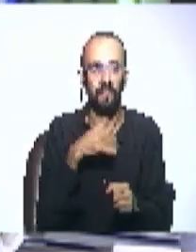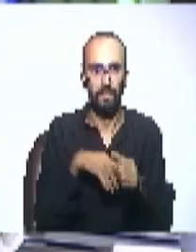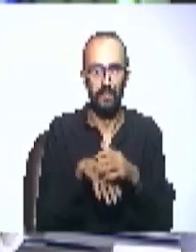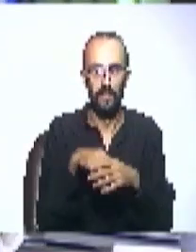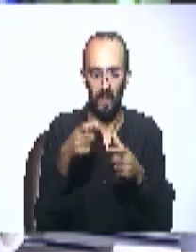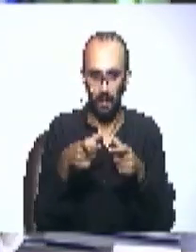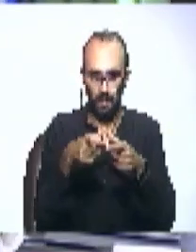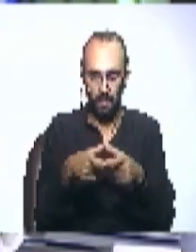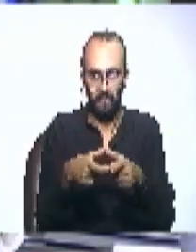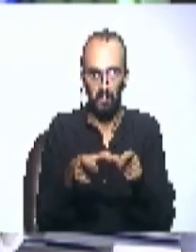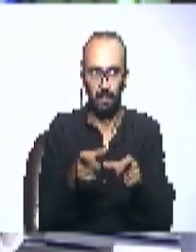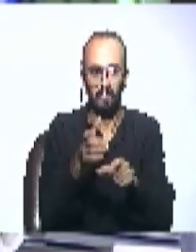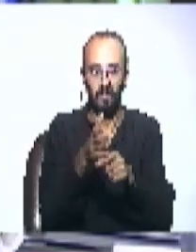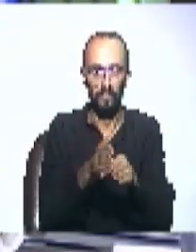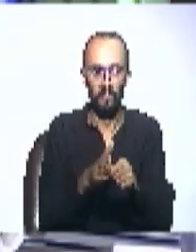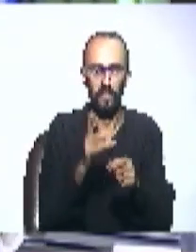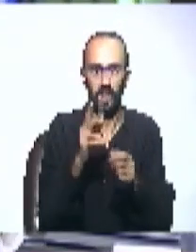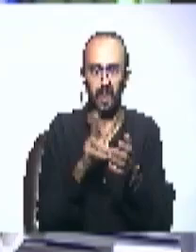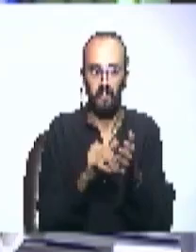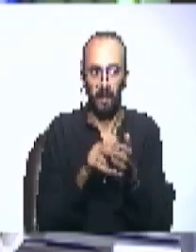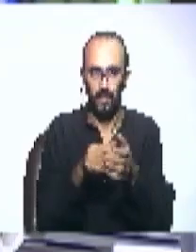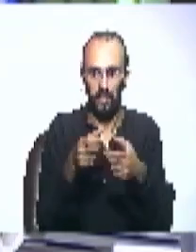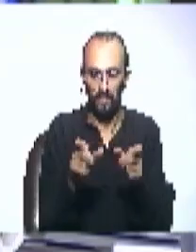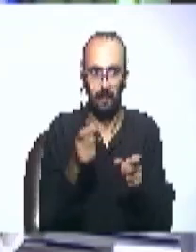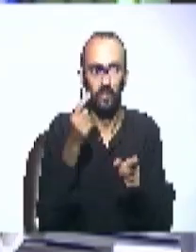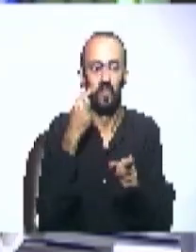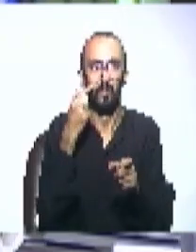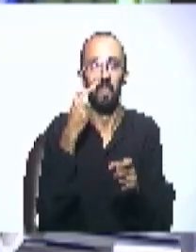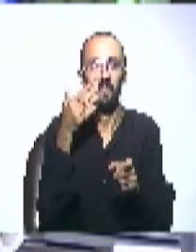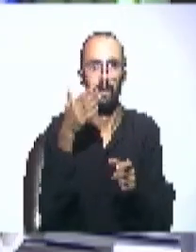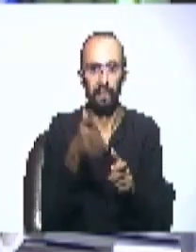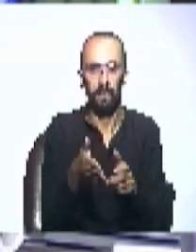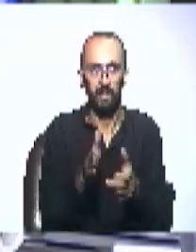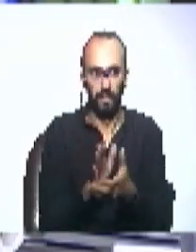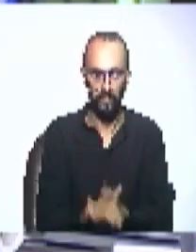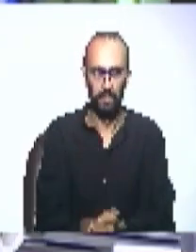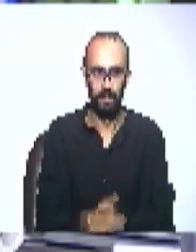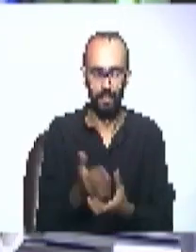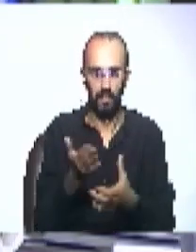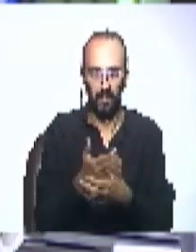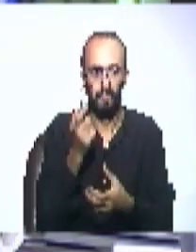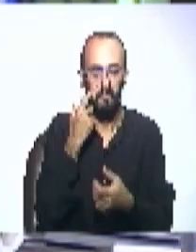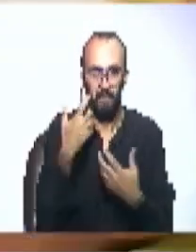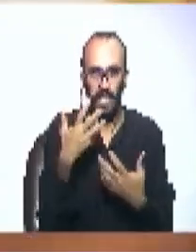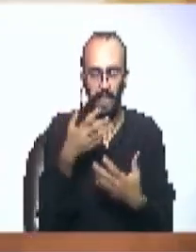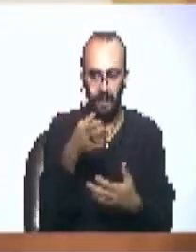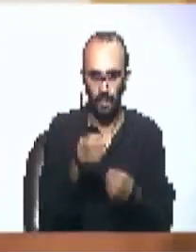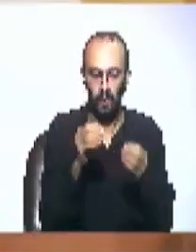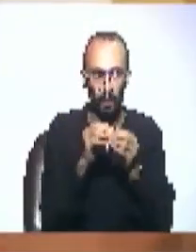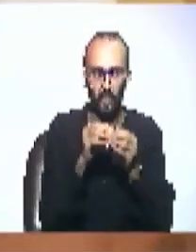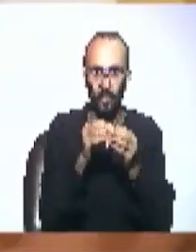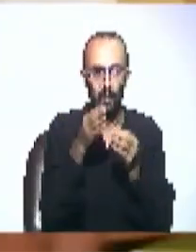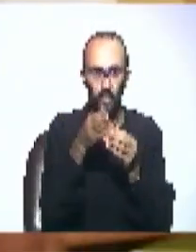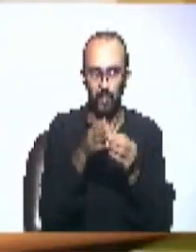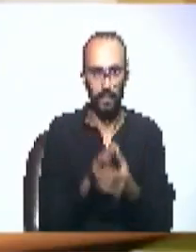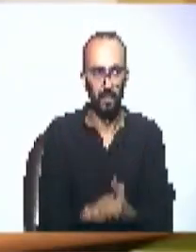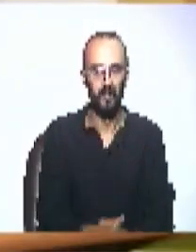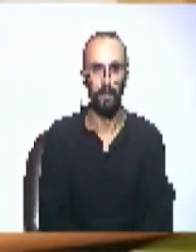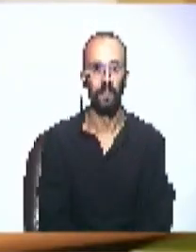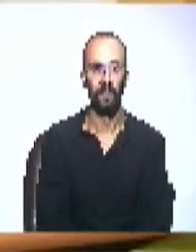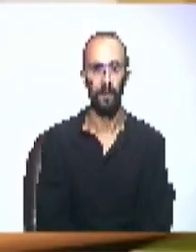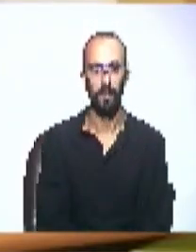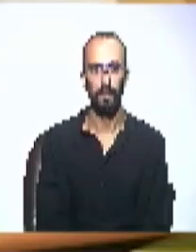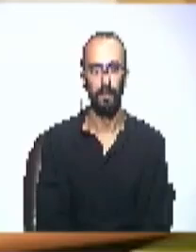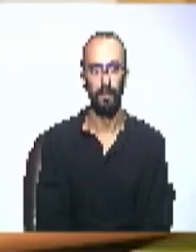احط واحد بالجبنة عشان خاطر ان هو يبقى شكله باين ايه هو الهمبرجر اللي احنا عملناه.